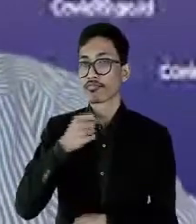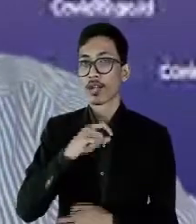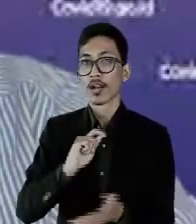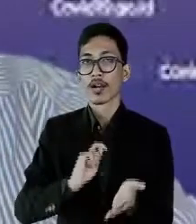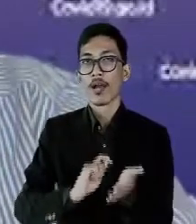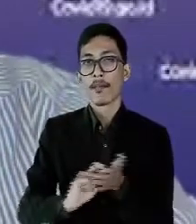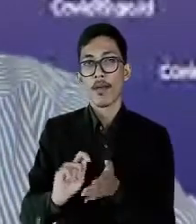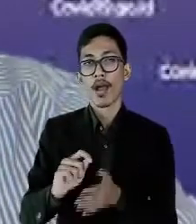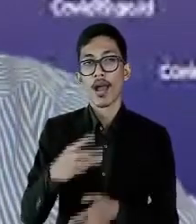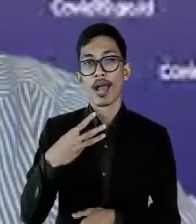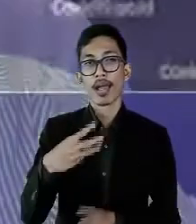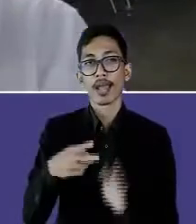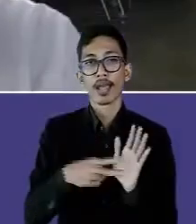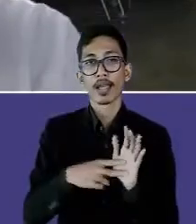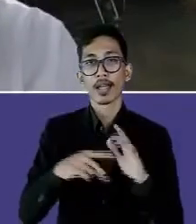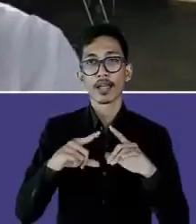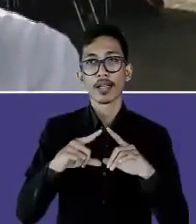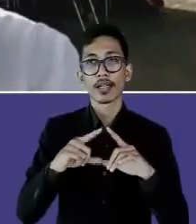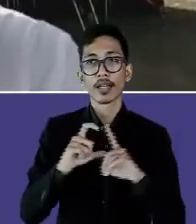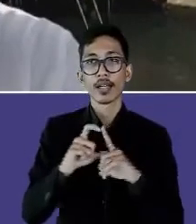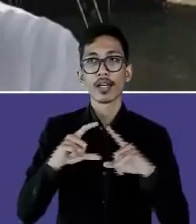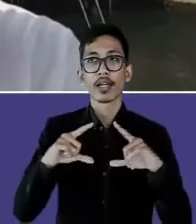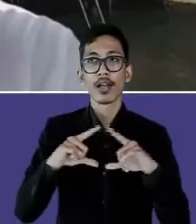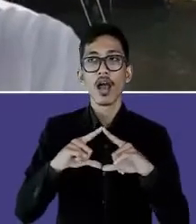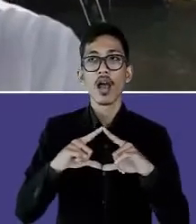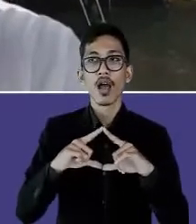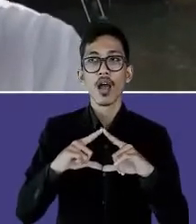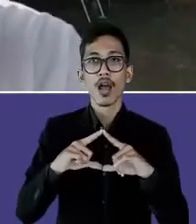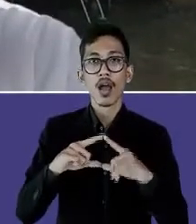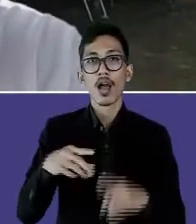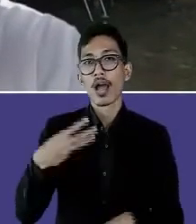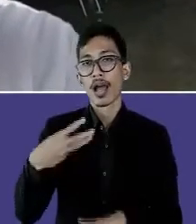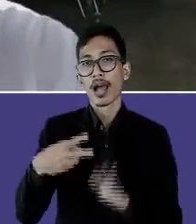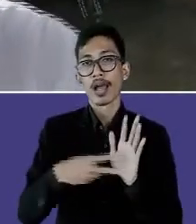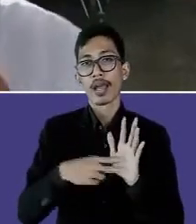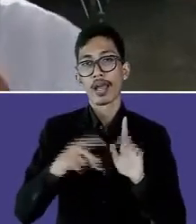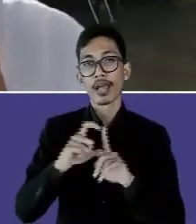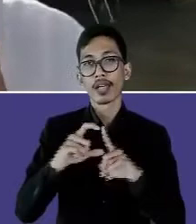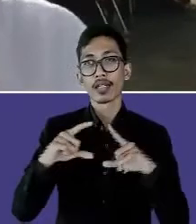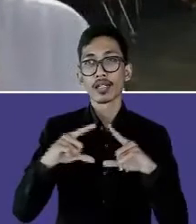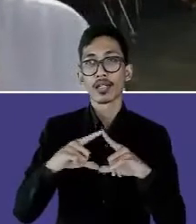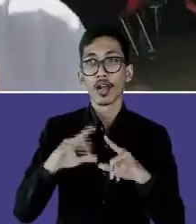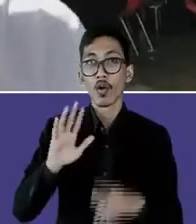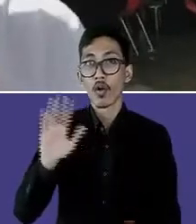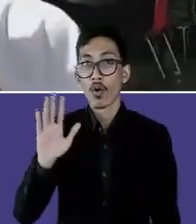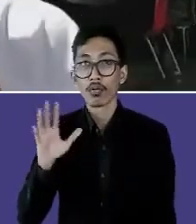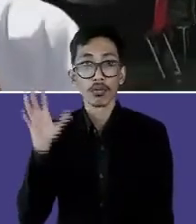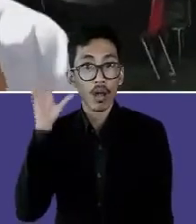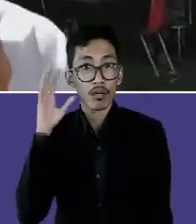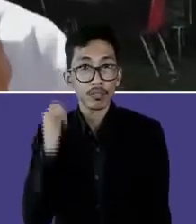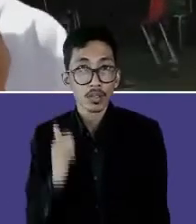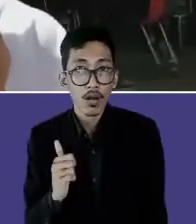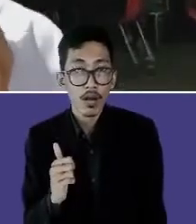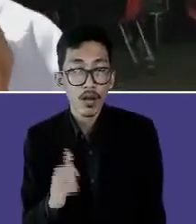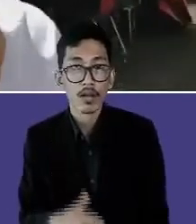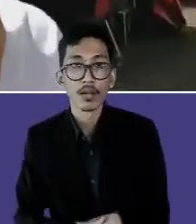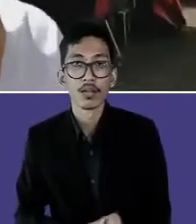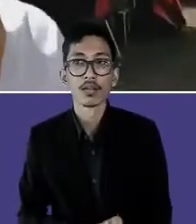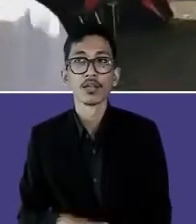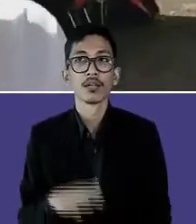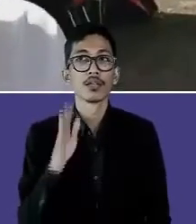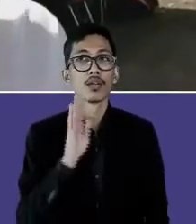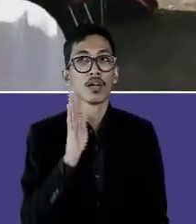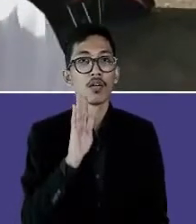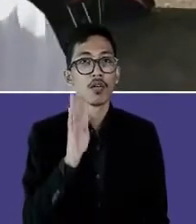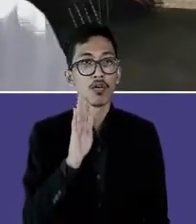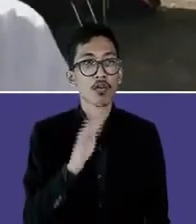di Kabupaten Jayapura. Ya Enda, apakah bisa mendengar suara kami dengan jelas? Halo Bapak, apa